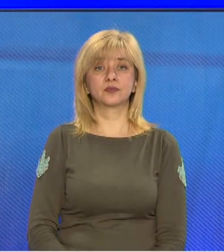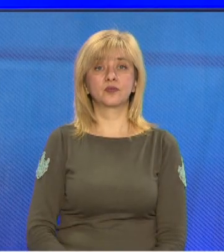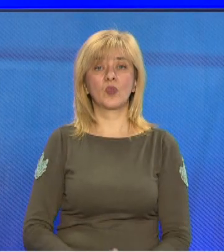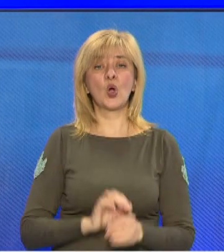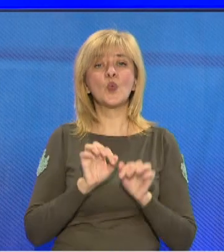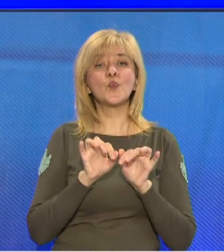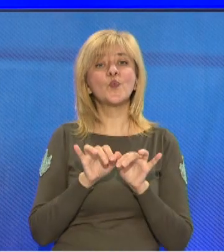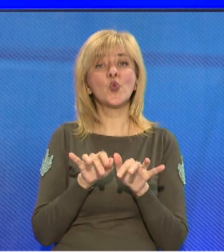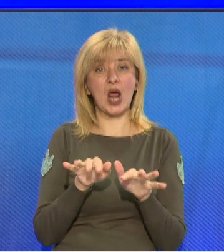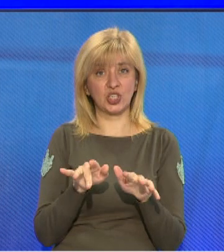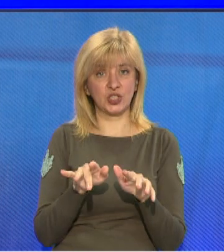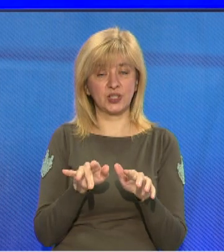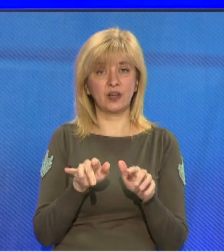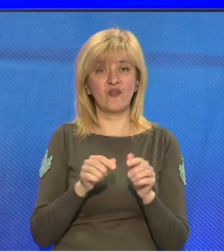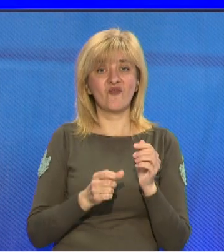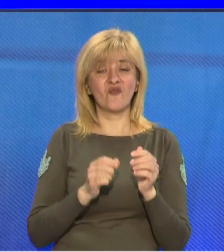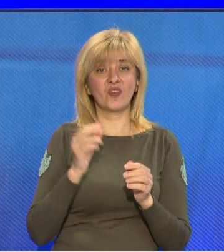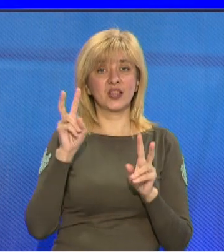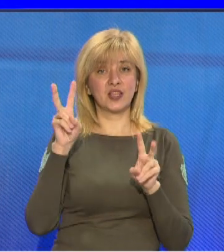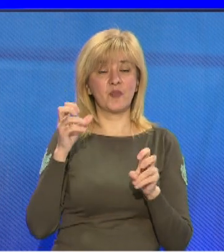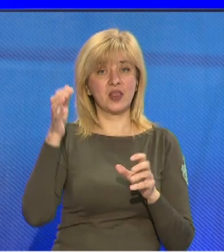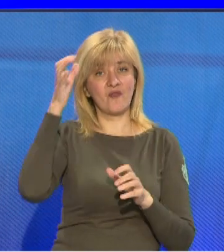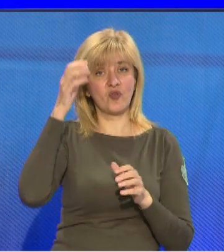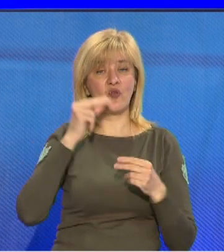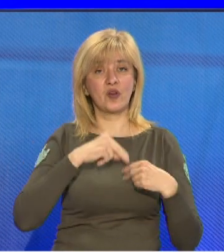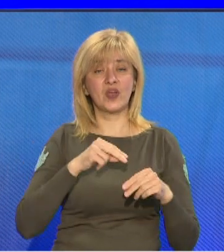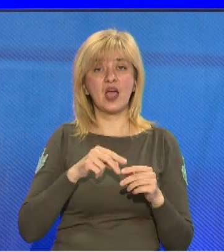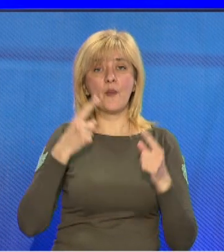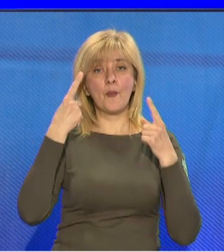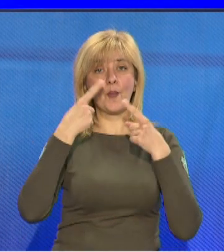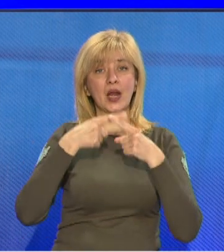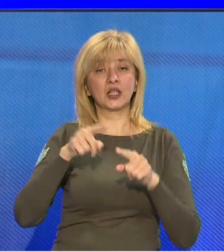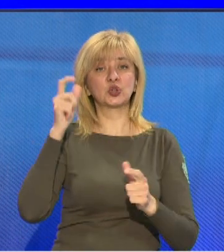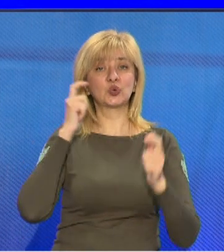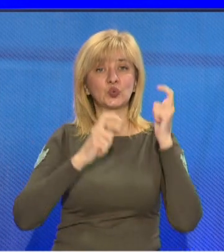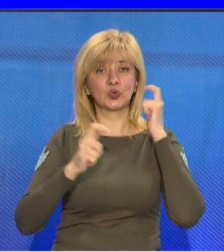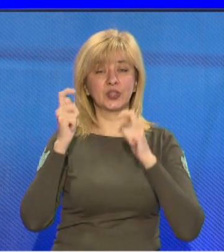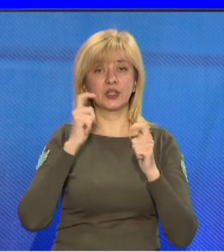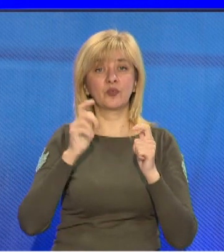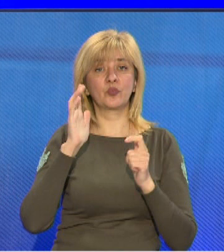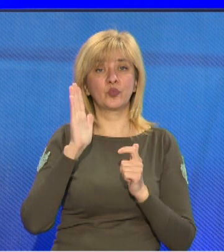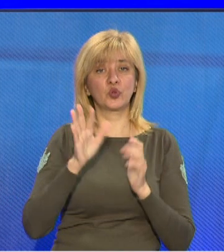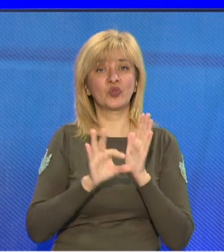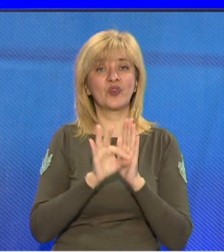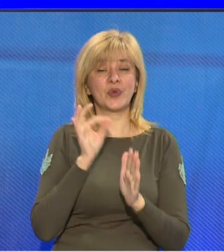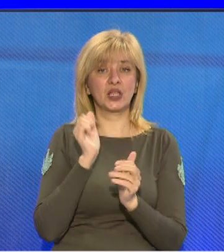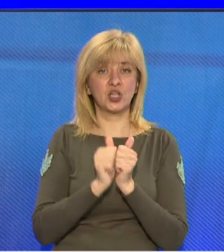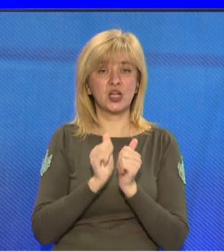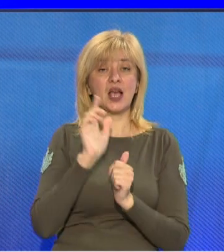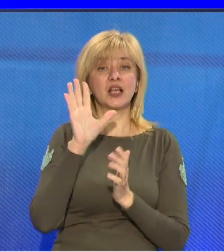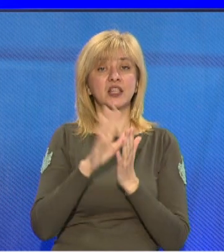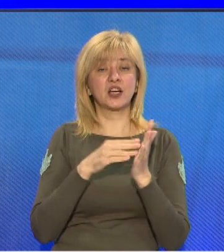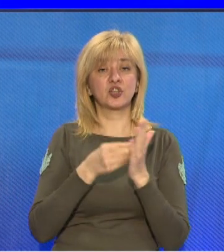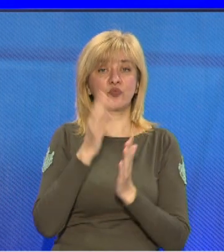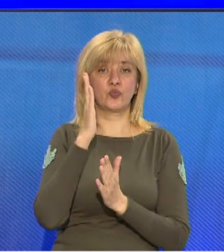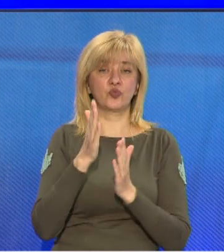Мурашак у якасці тэмы для навуковых работ і праектаў студэнты Купалаўскага універсітэта будуць выбіраць часцей. А значыць, стануць вядомы